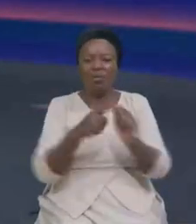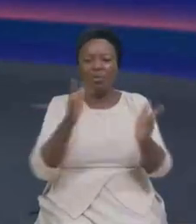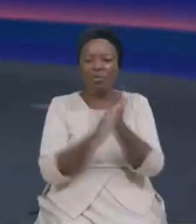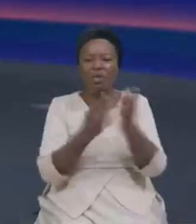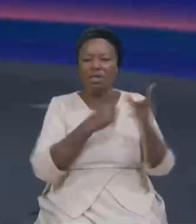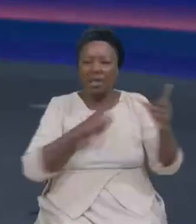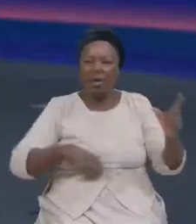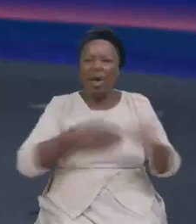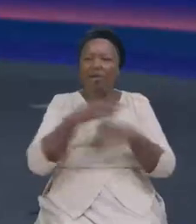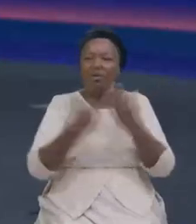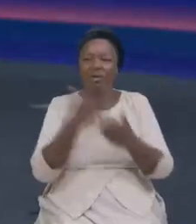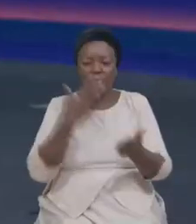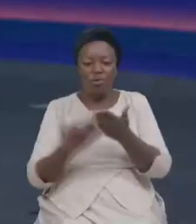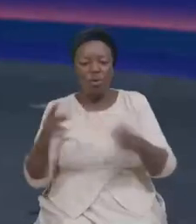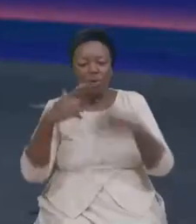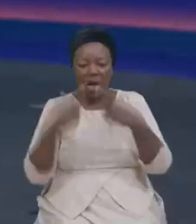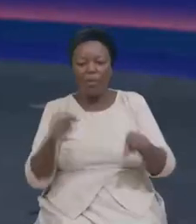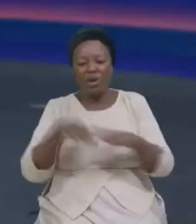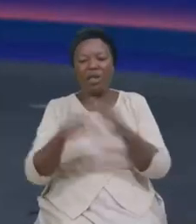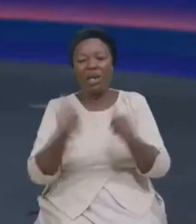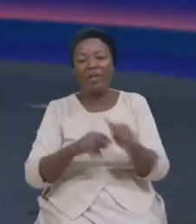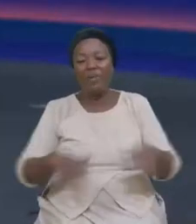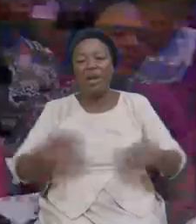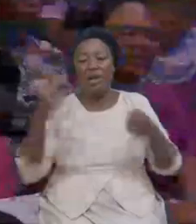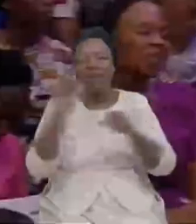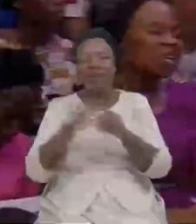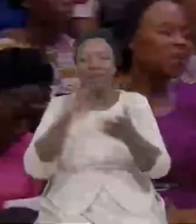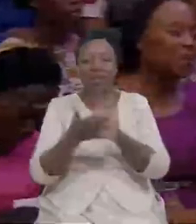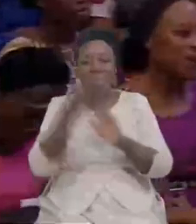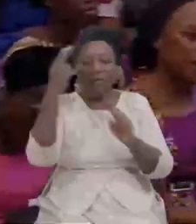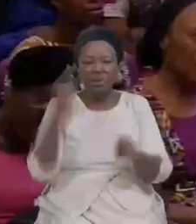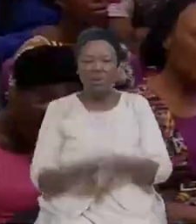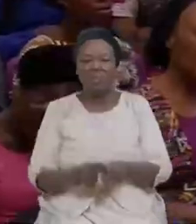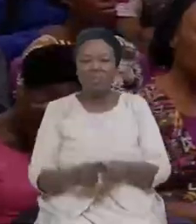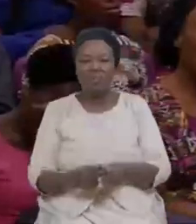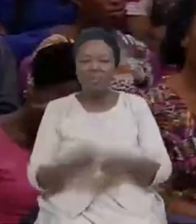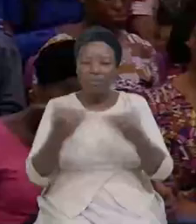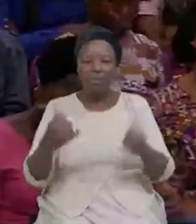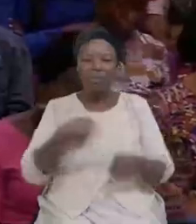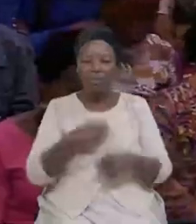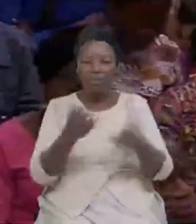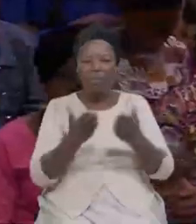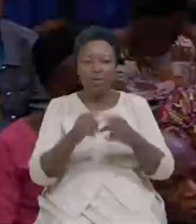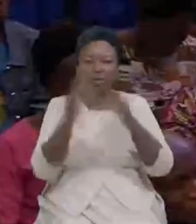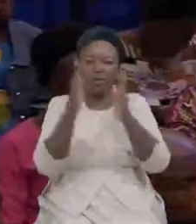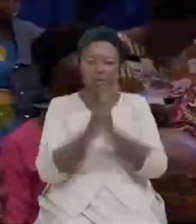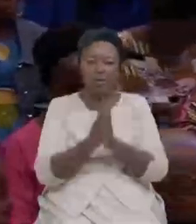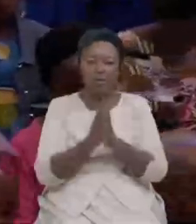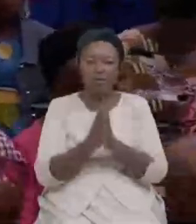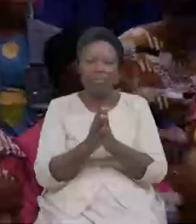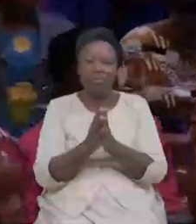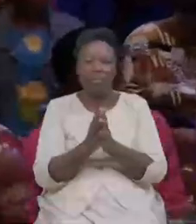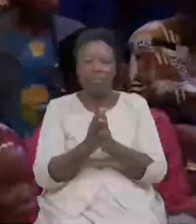vont se produire dans chaque vie au nom de Jésus. La tête baissée, les yeux fermés. Nous allons invoquer le